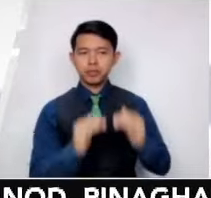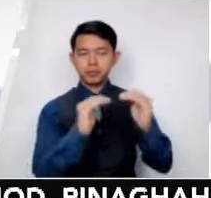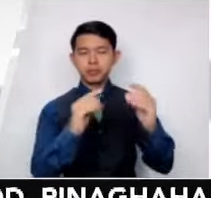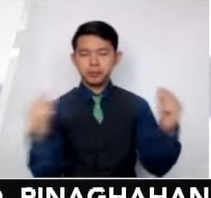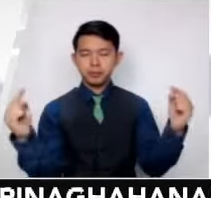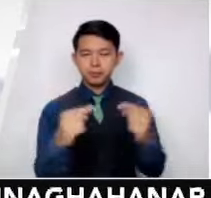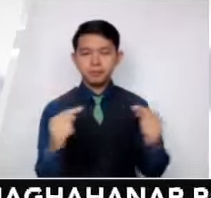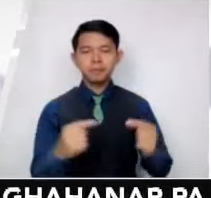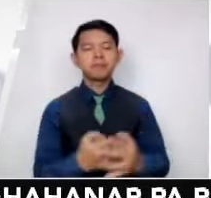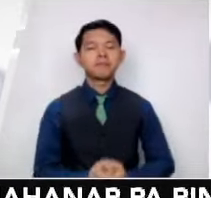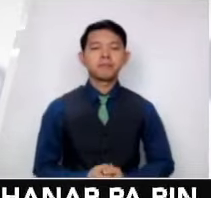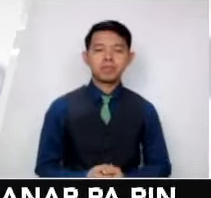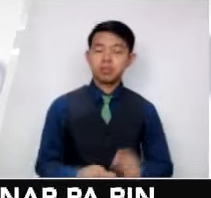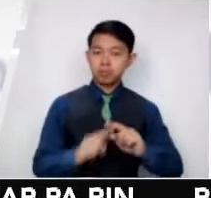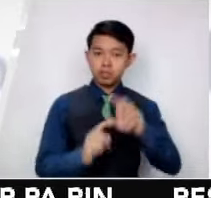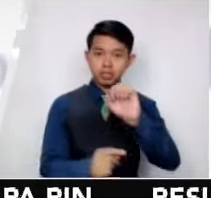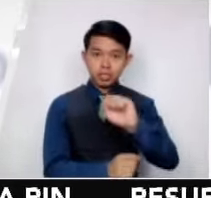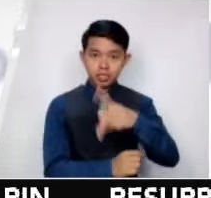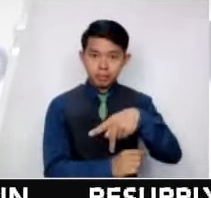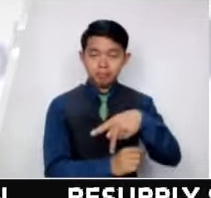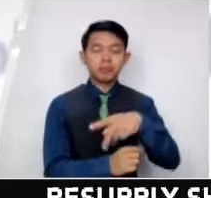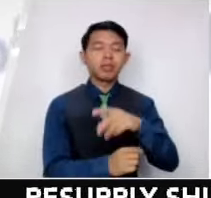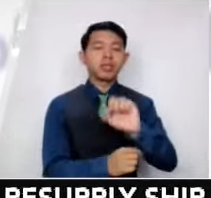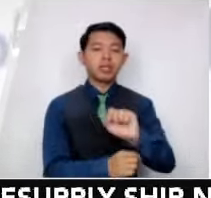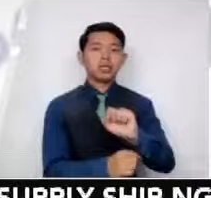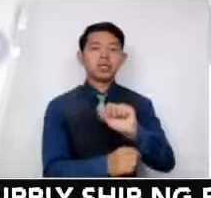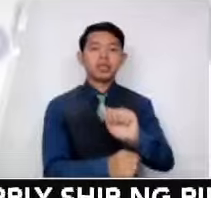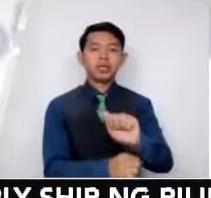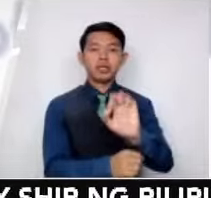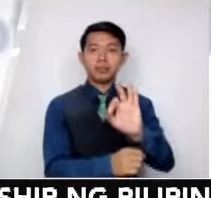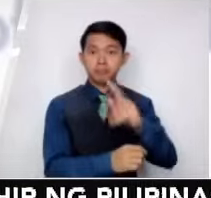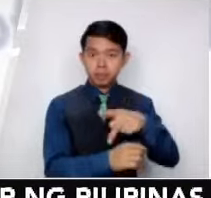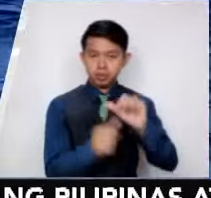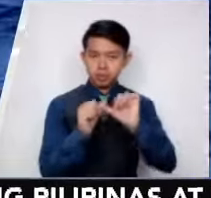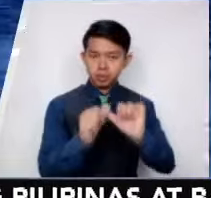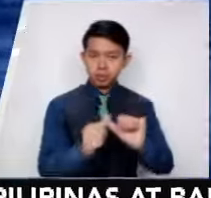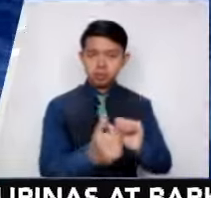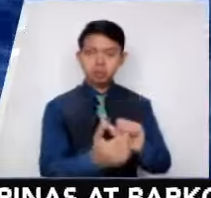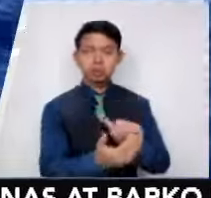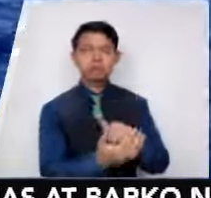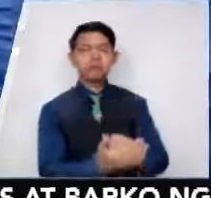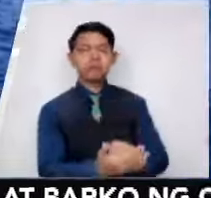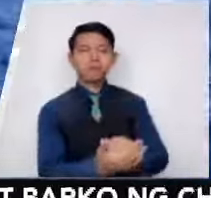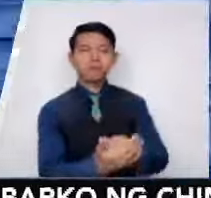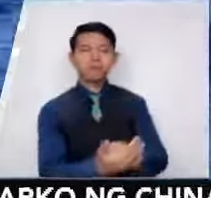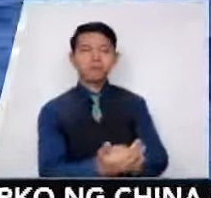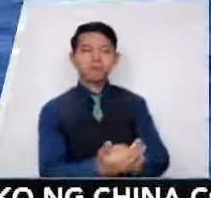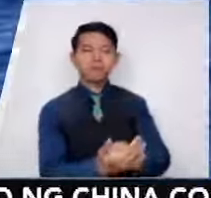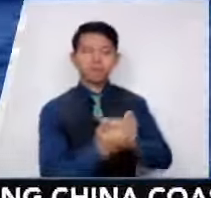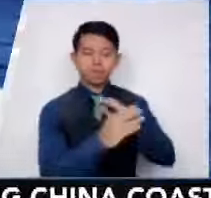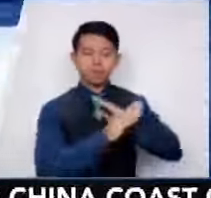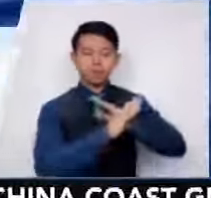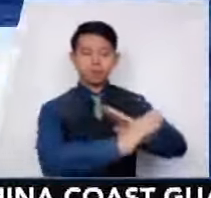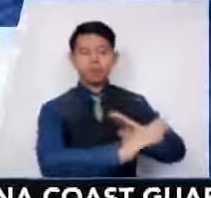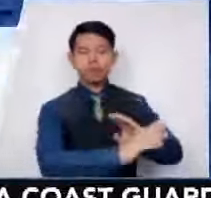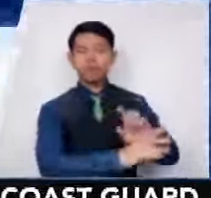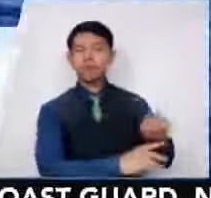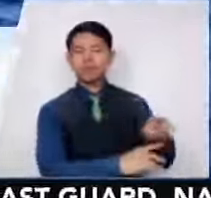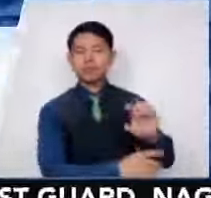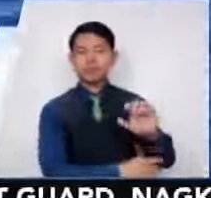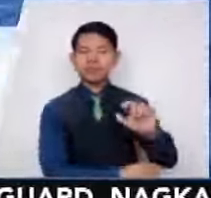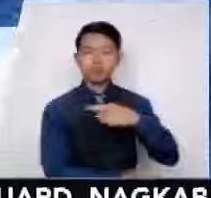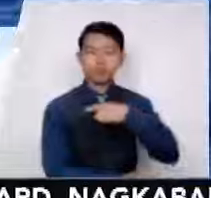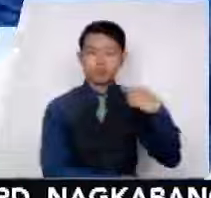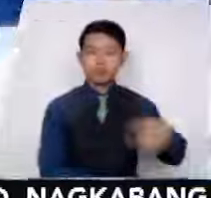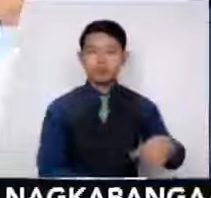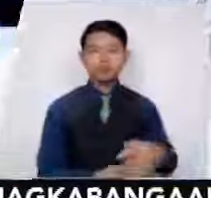AFP ang mga mapanganib at mapangahas na aksyon ng China sa West Philippines sea patuloy naman ang pagbabantay ng pcg sa iba pang bahagi ng